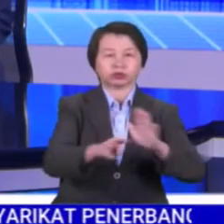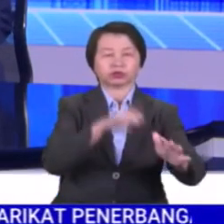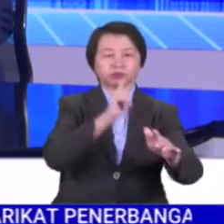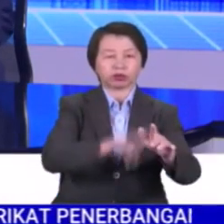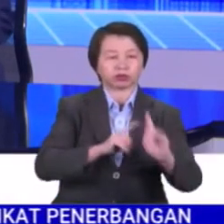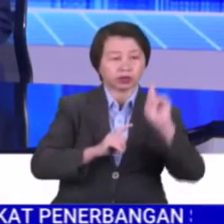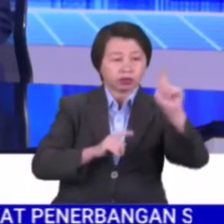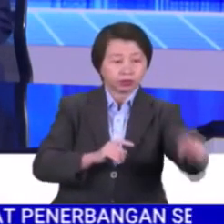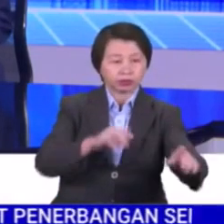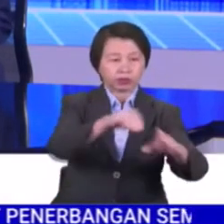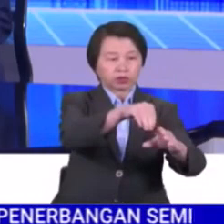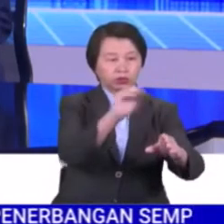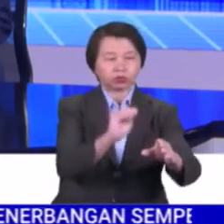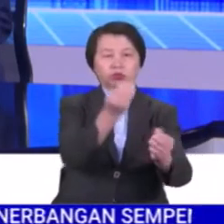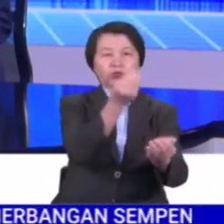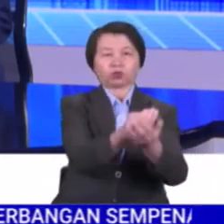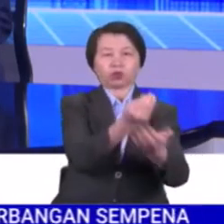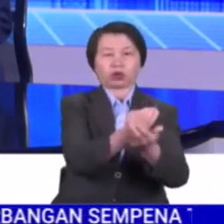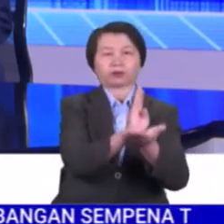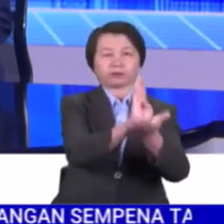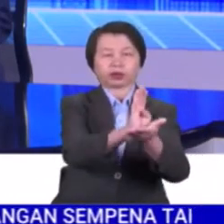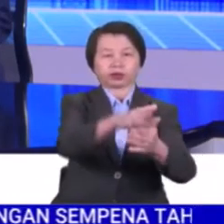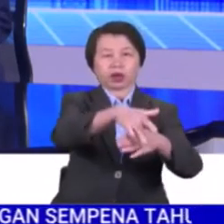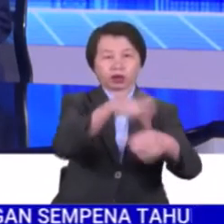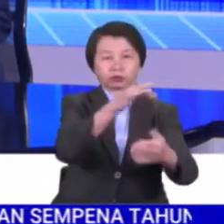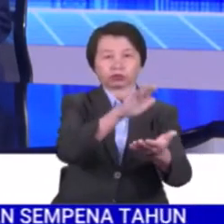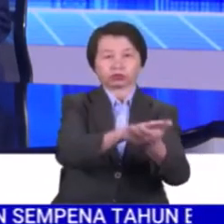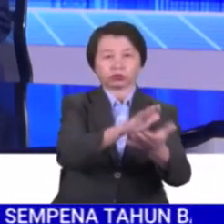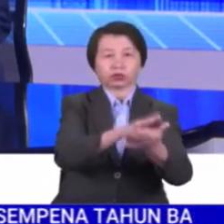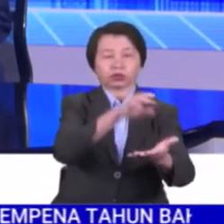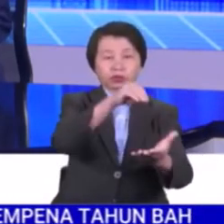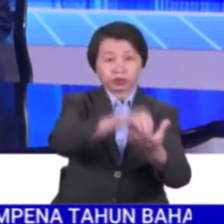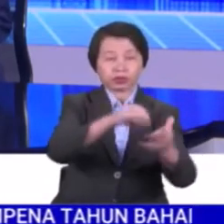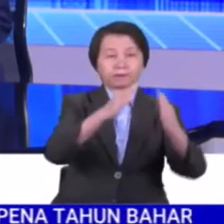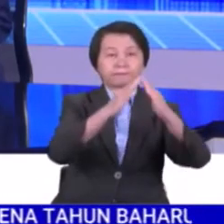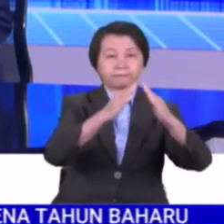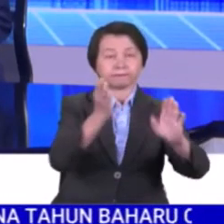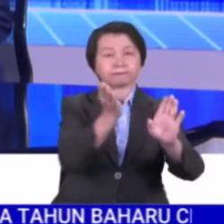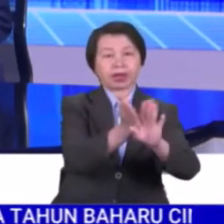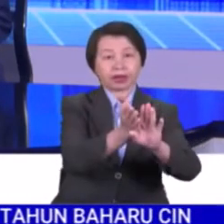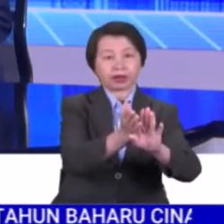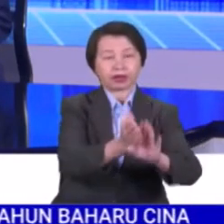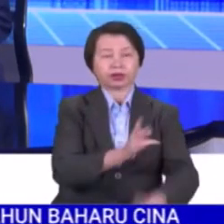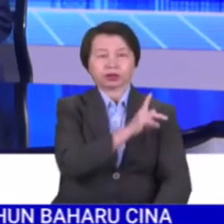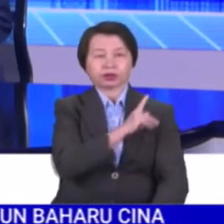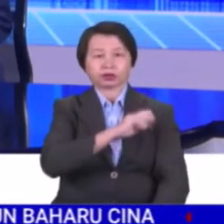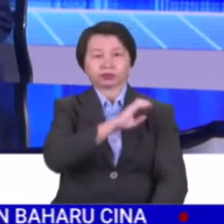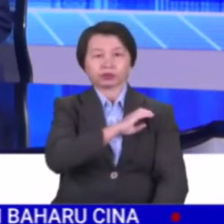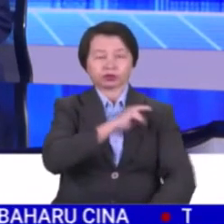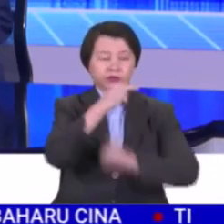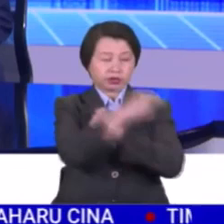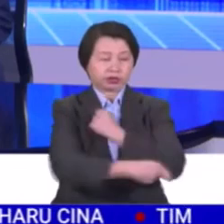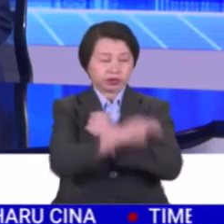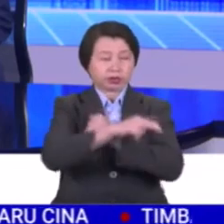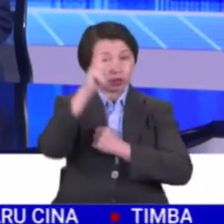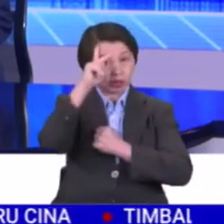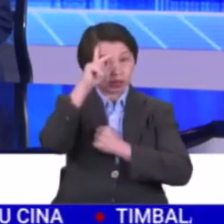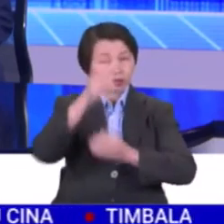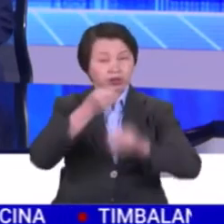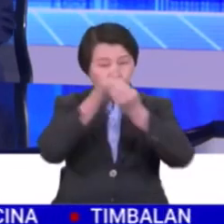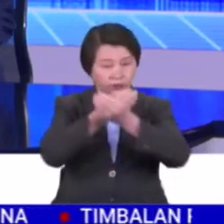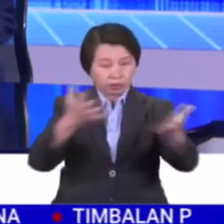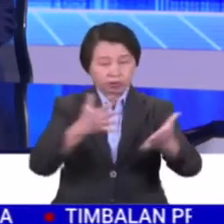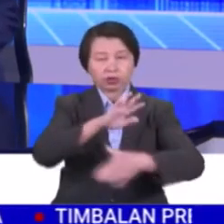ketika urusan pengeluaran wang bantuan awal persekolahan di bank. Ketua Polis Negeri Datuk Muhammad Zaki Harun